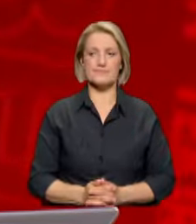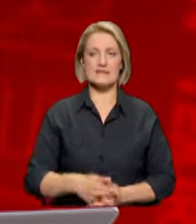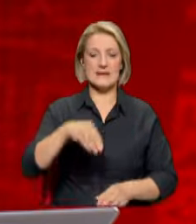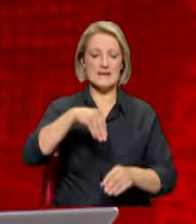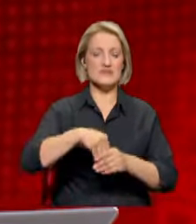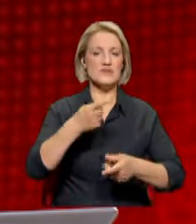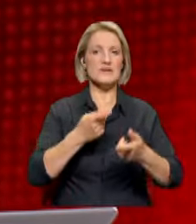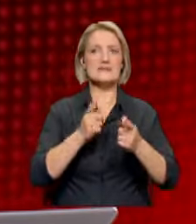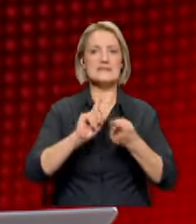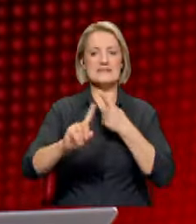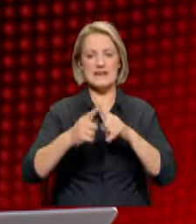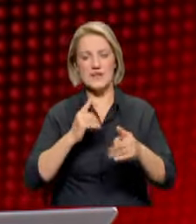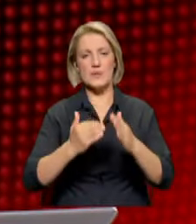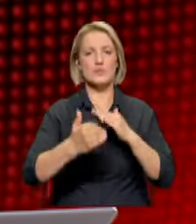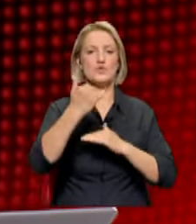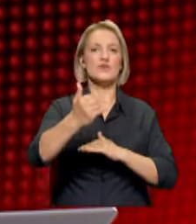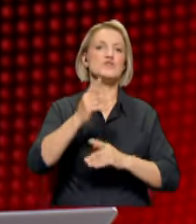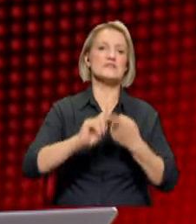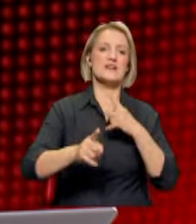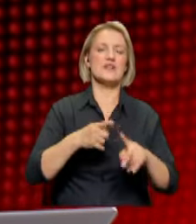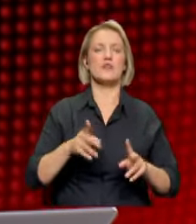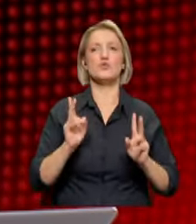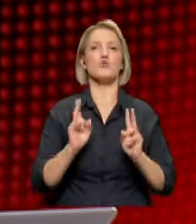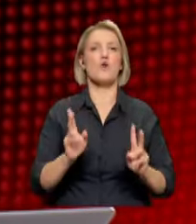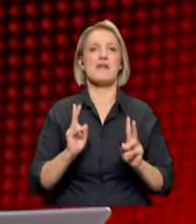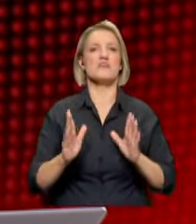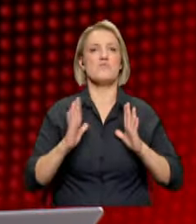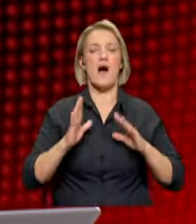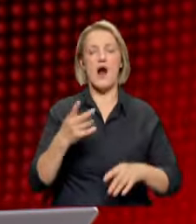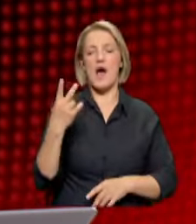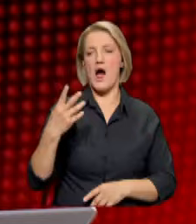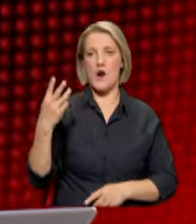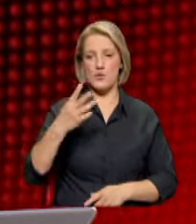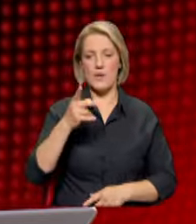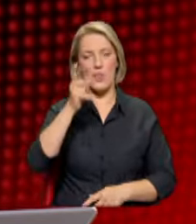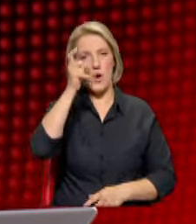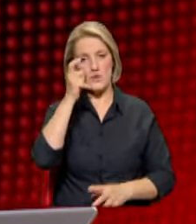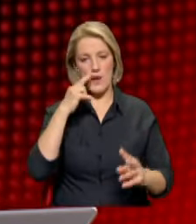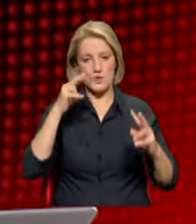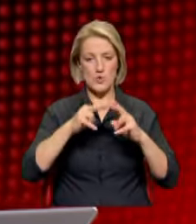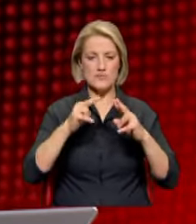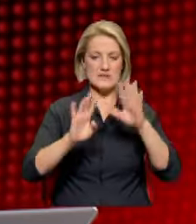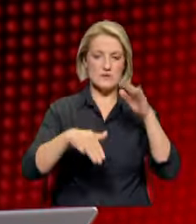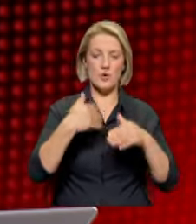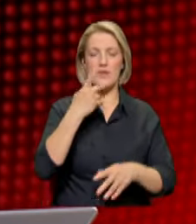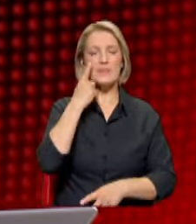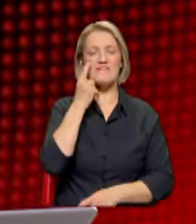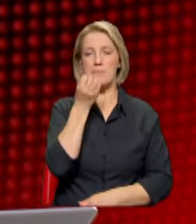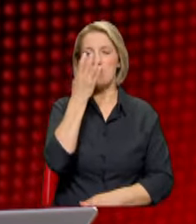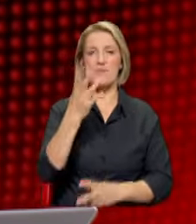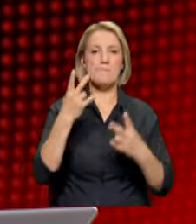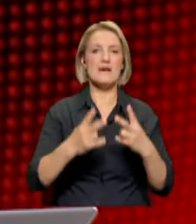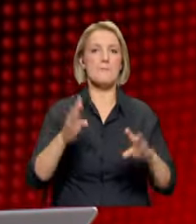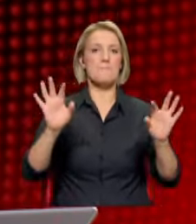İç siyasetinde, dış siyasetinde gündeminde normalleşme var. Erdoğan özel görüşmesinden sonra Bahçeli'nin